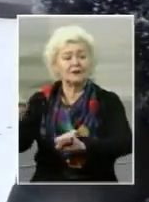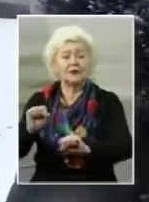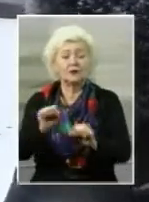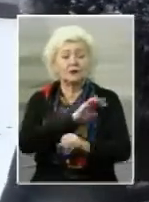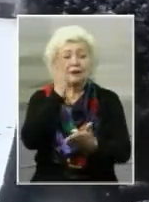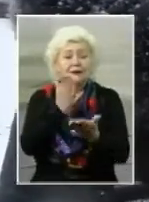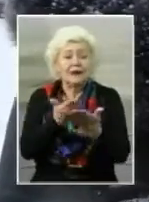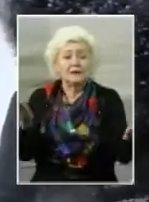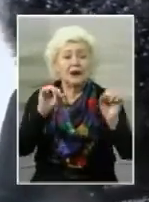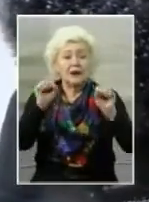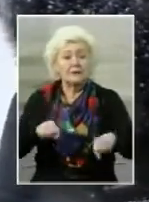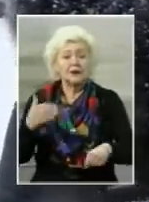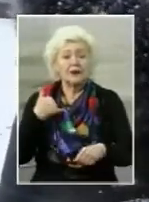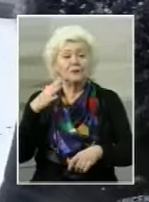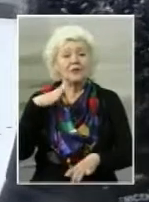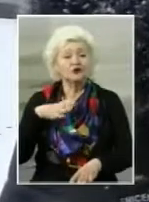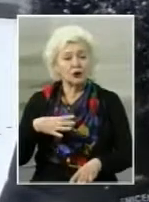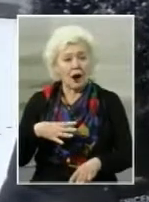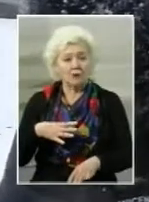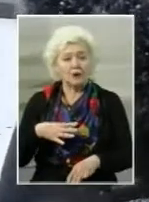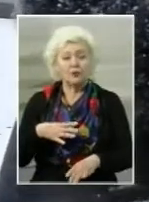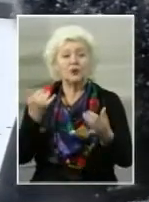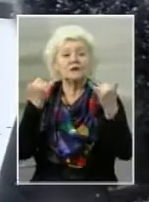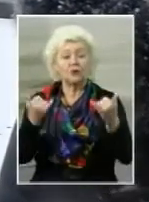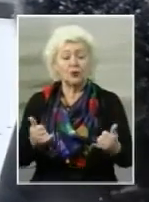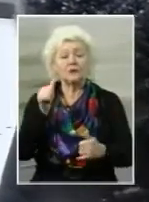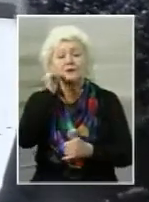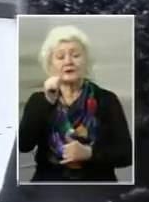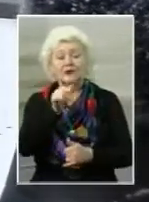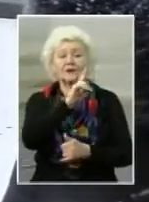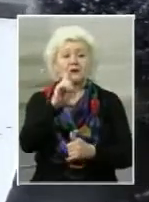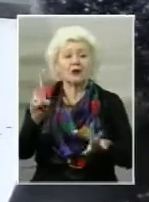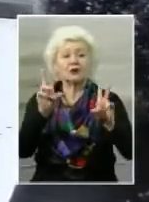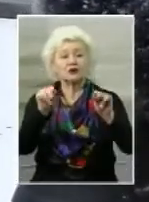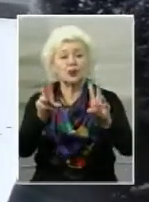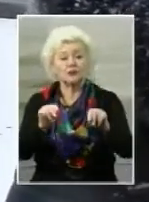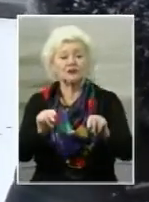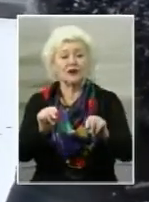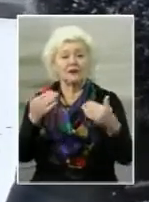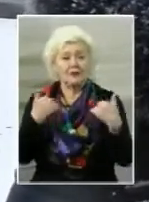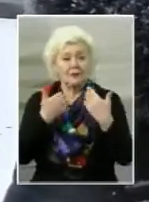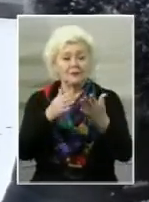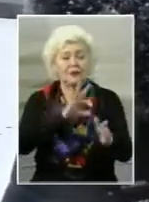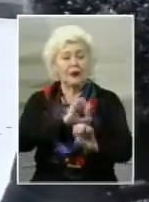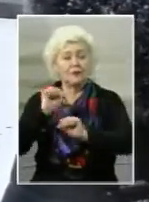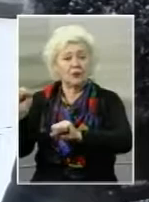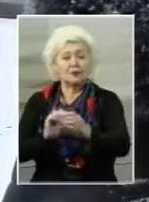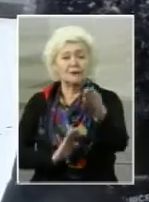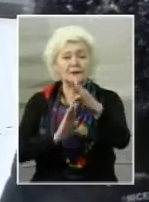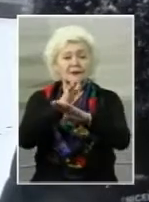немає можливості. І ми чекаємо сьогодні-завтра, якось обіцяв нам адвокат